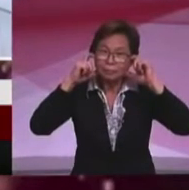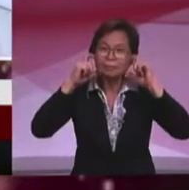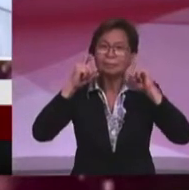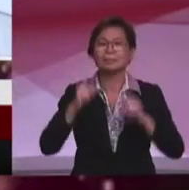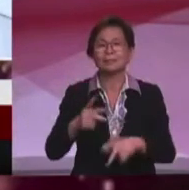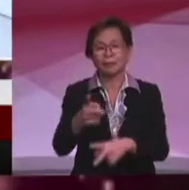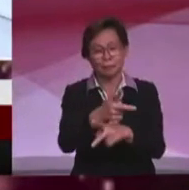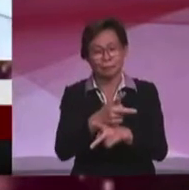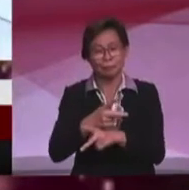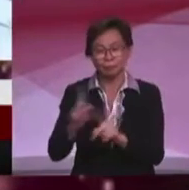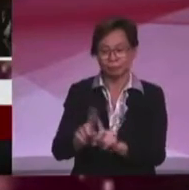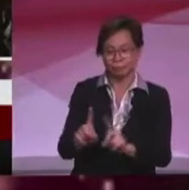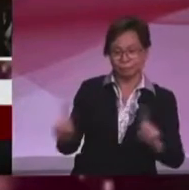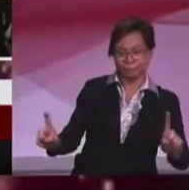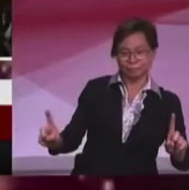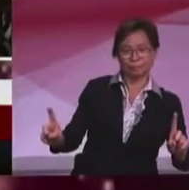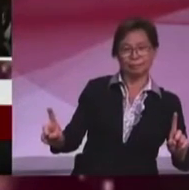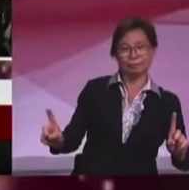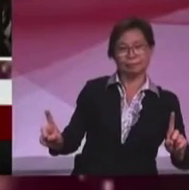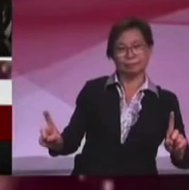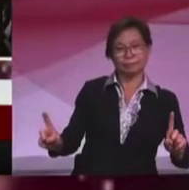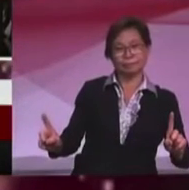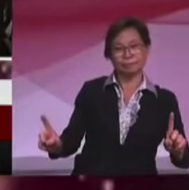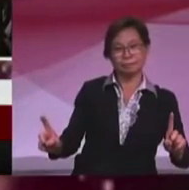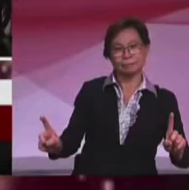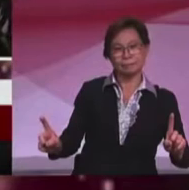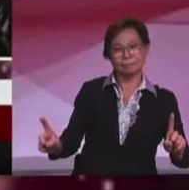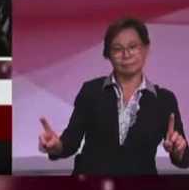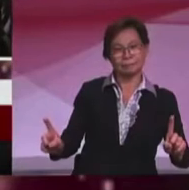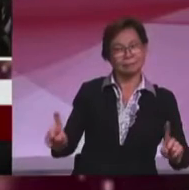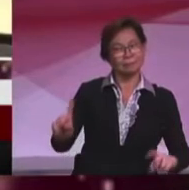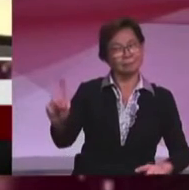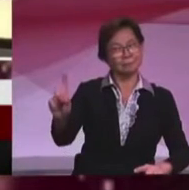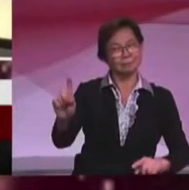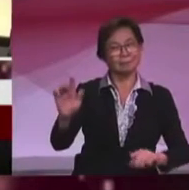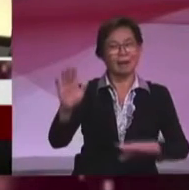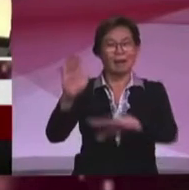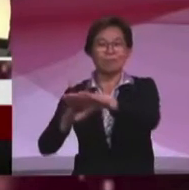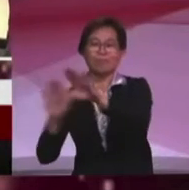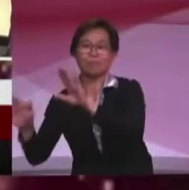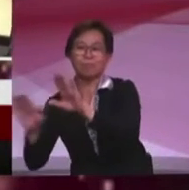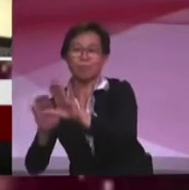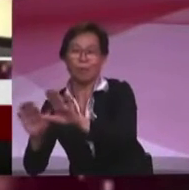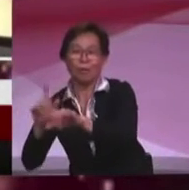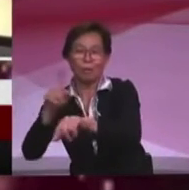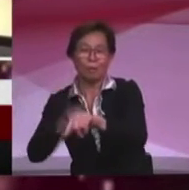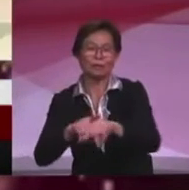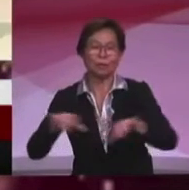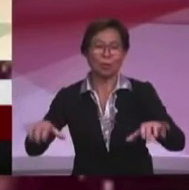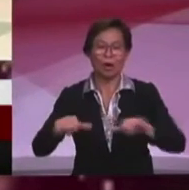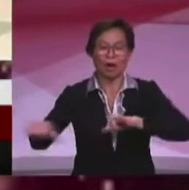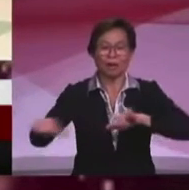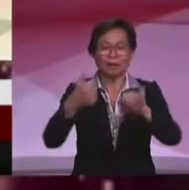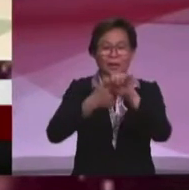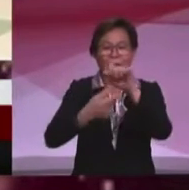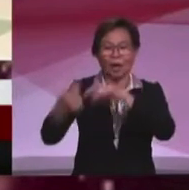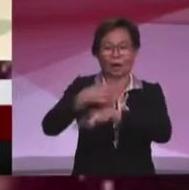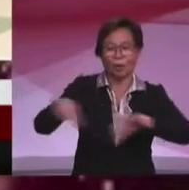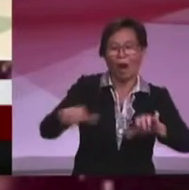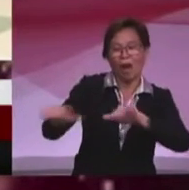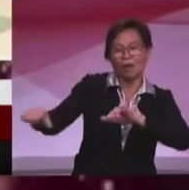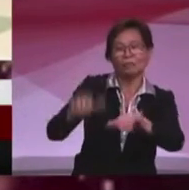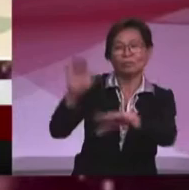menjaga jarak fisikal dan elakkan daripada bersentuhan ketika melakukan aktiviti harian